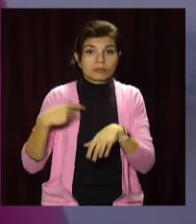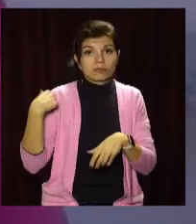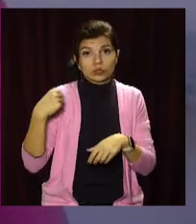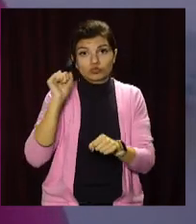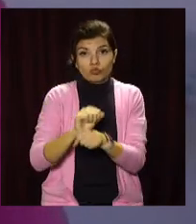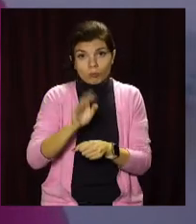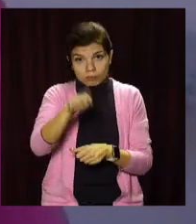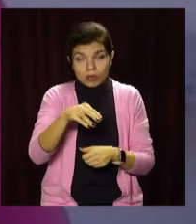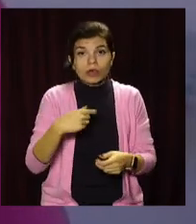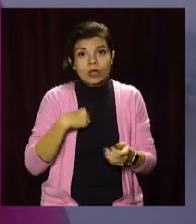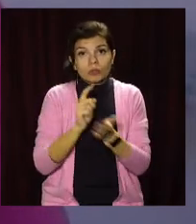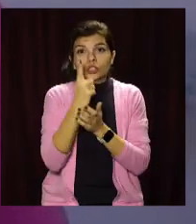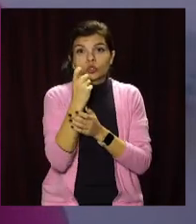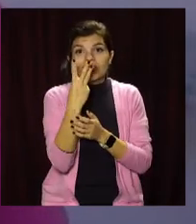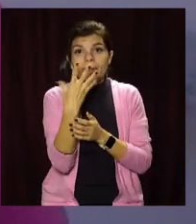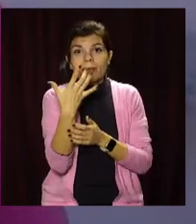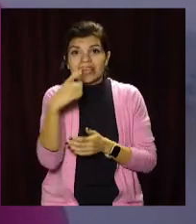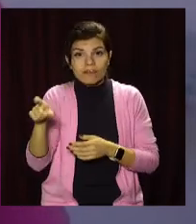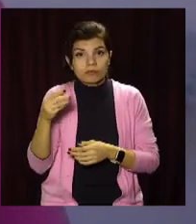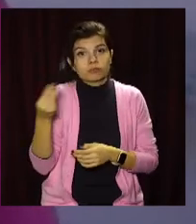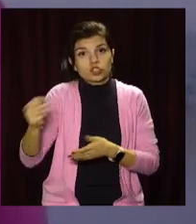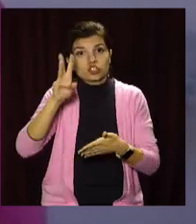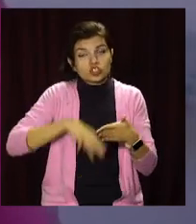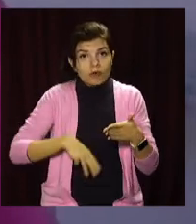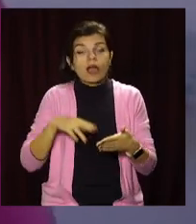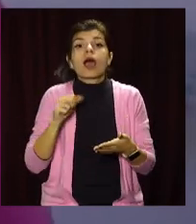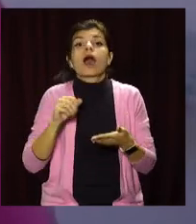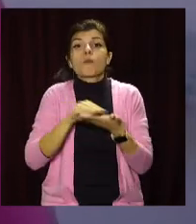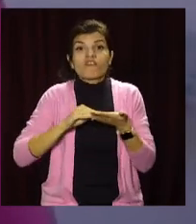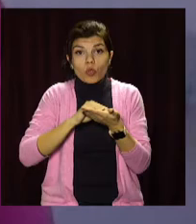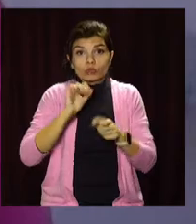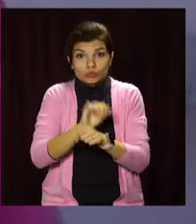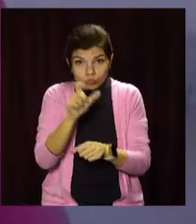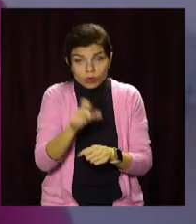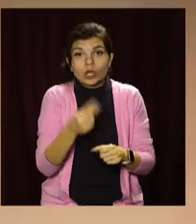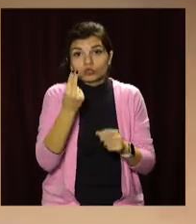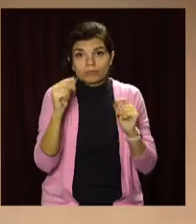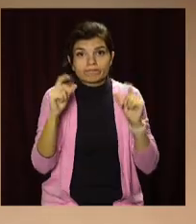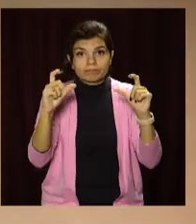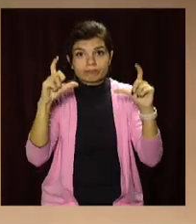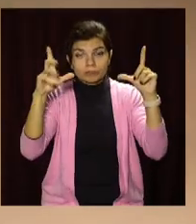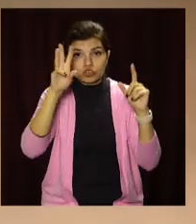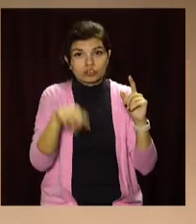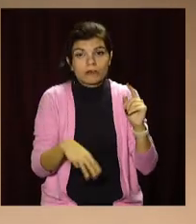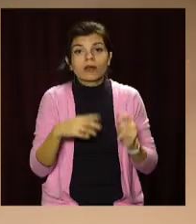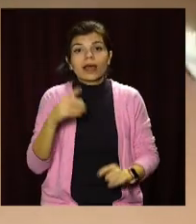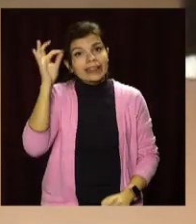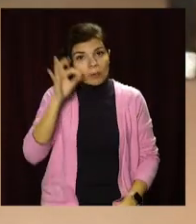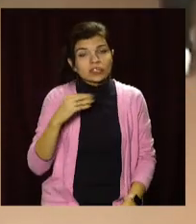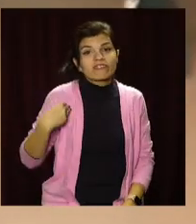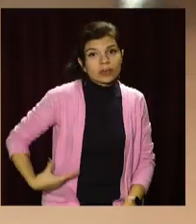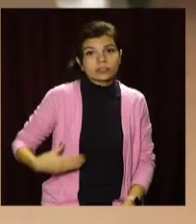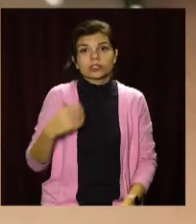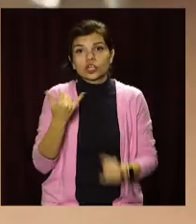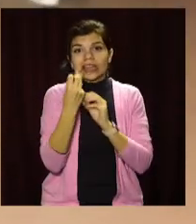то я мушу заплатити 135 євро. І при повторному зупиненні ця сума зростає. Нині у Німеччині та Франції реєструють